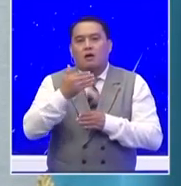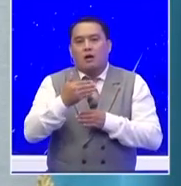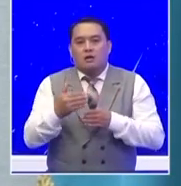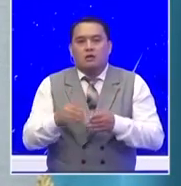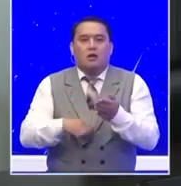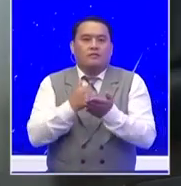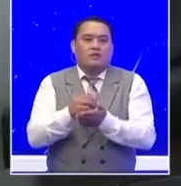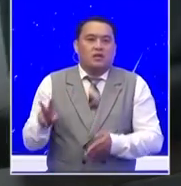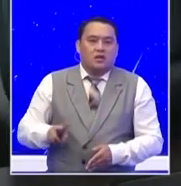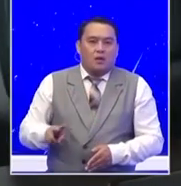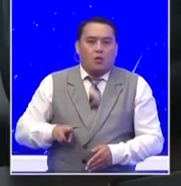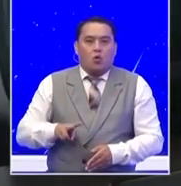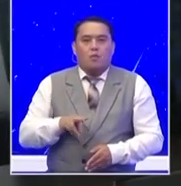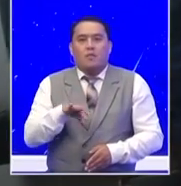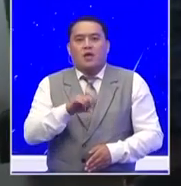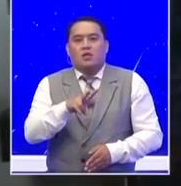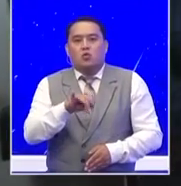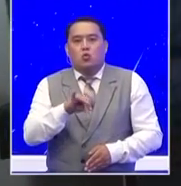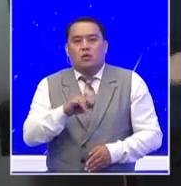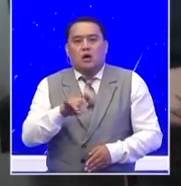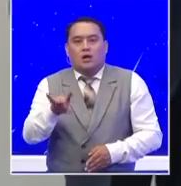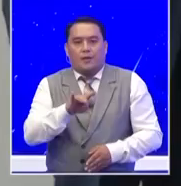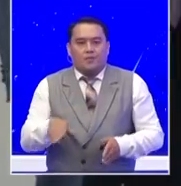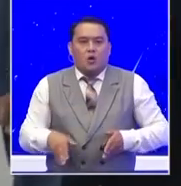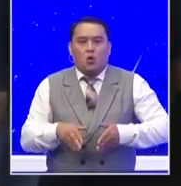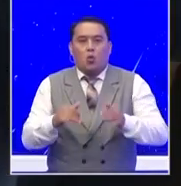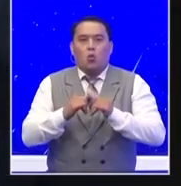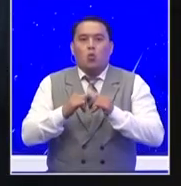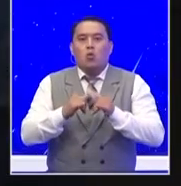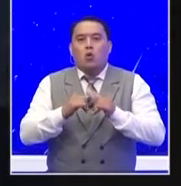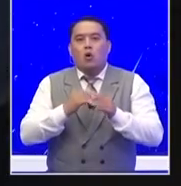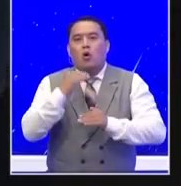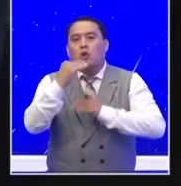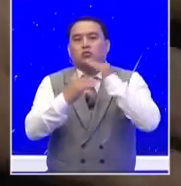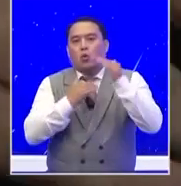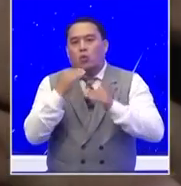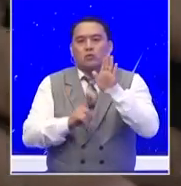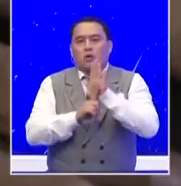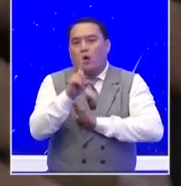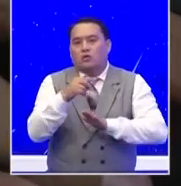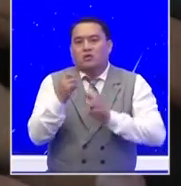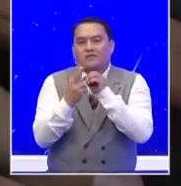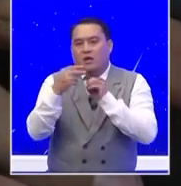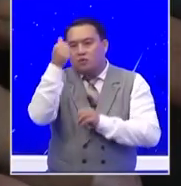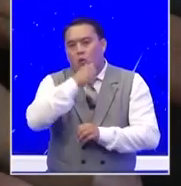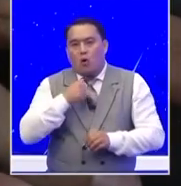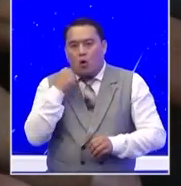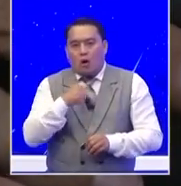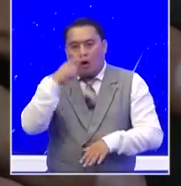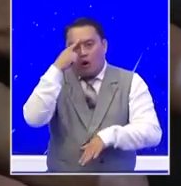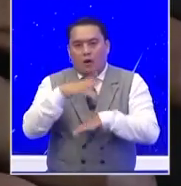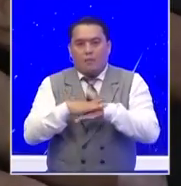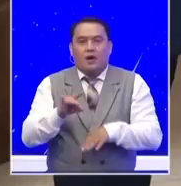механиком, исполнительным директором в компании «Бейнеу Жолдары». Карьеру в государственной службе начал в 2012 году